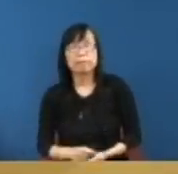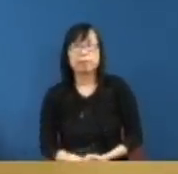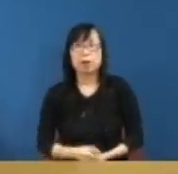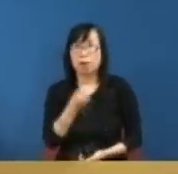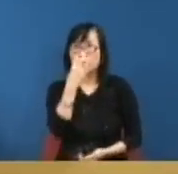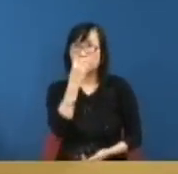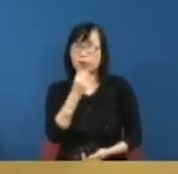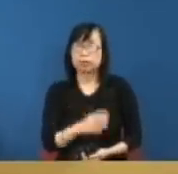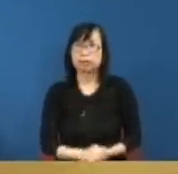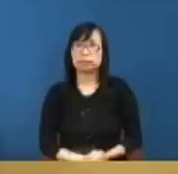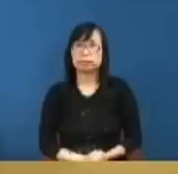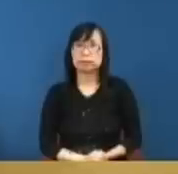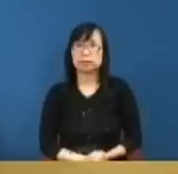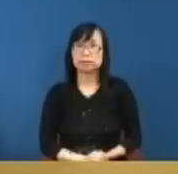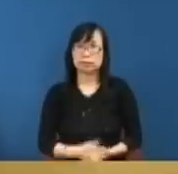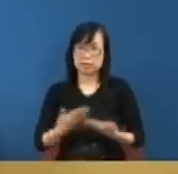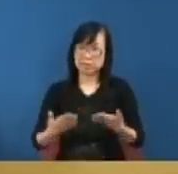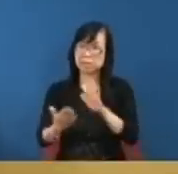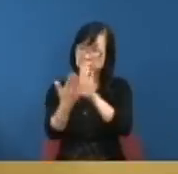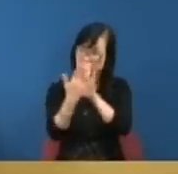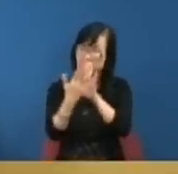香港所面對嘅問題，